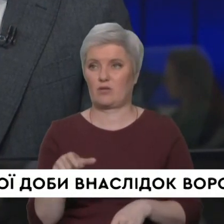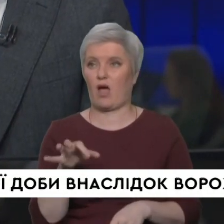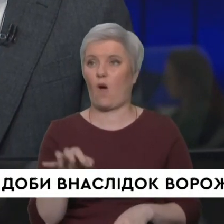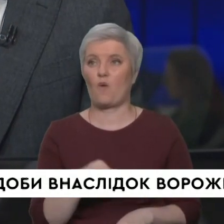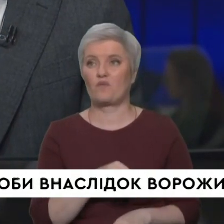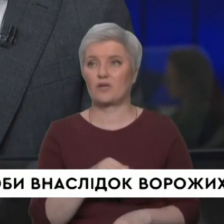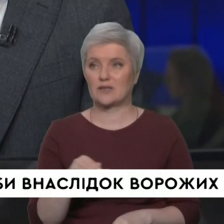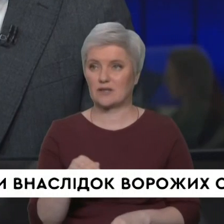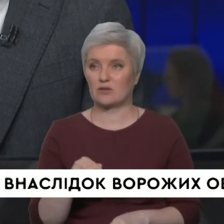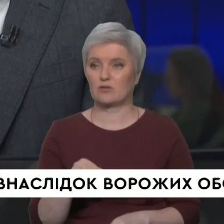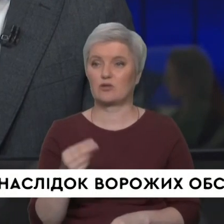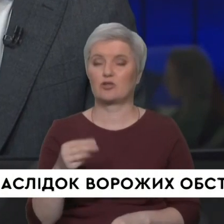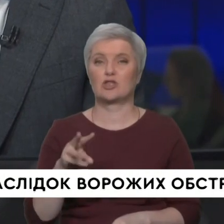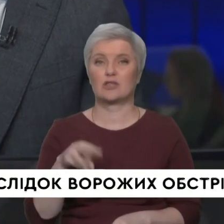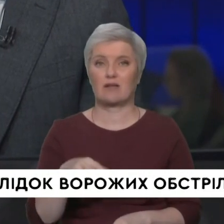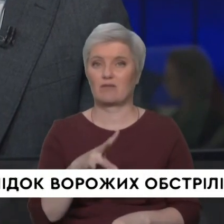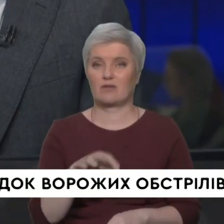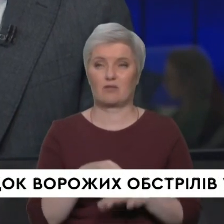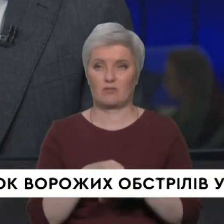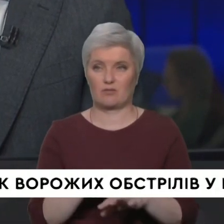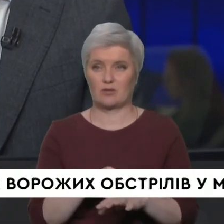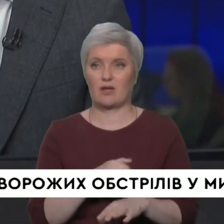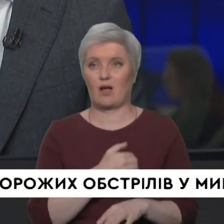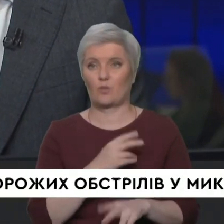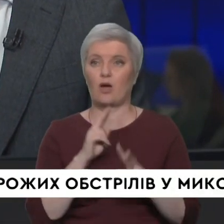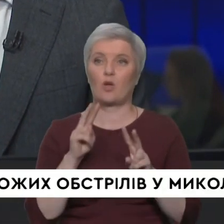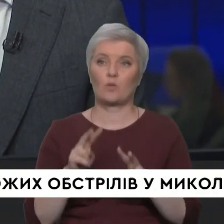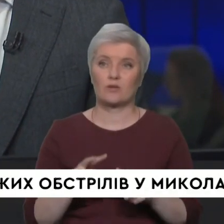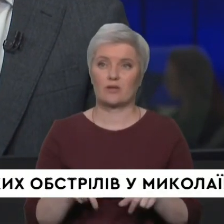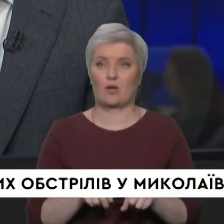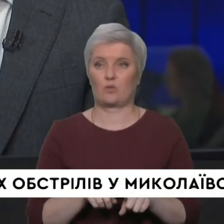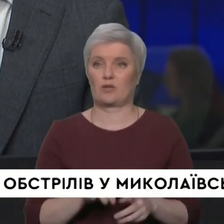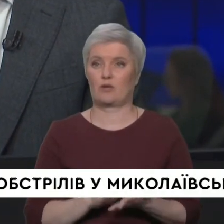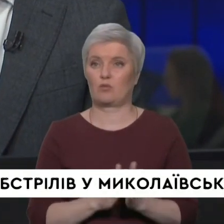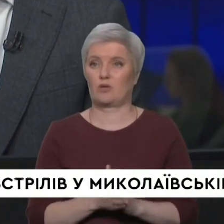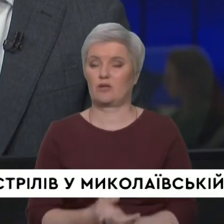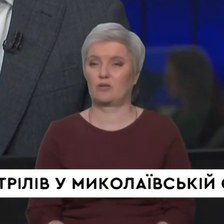кажучи, там штрафів не запроваджено, хоча розглядається такий момент.